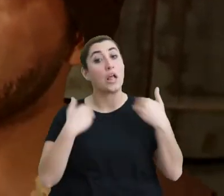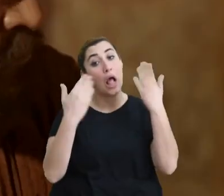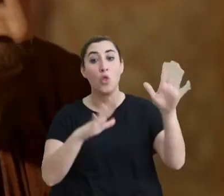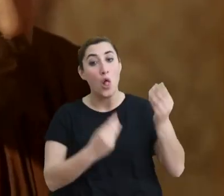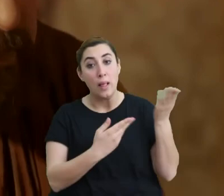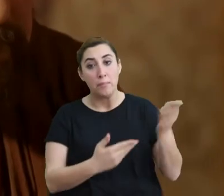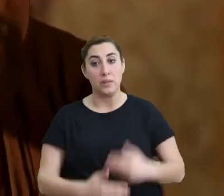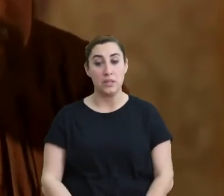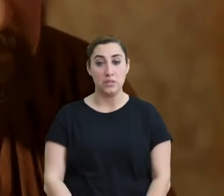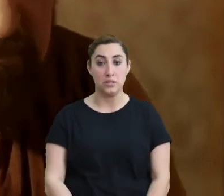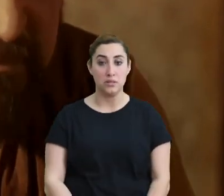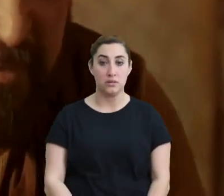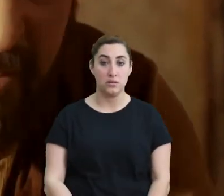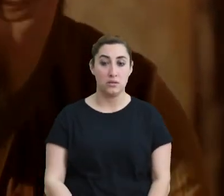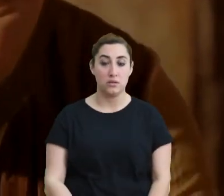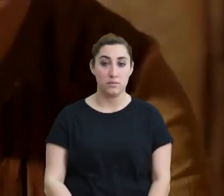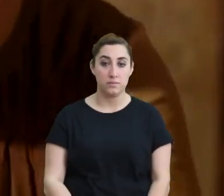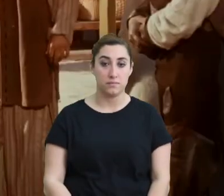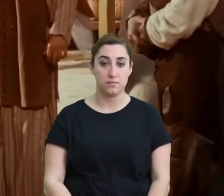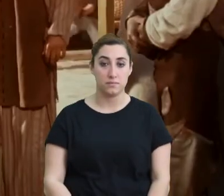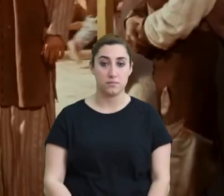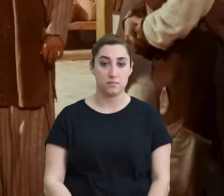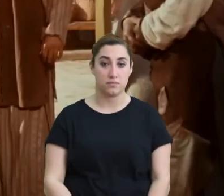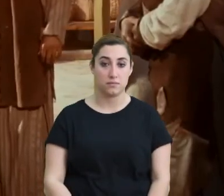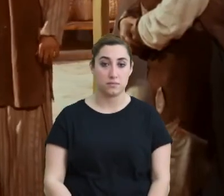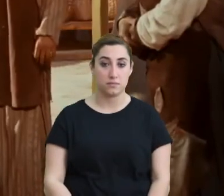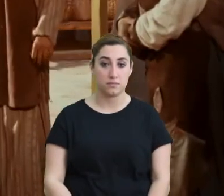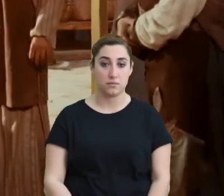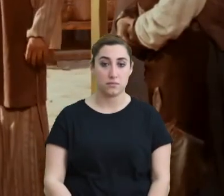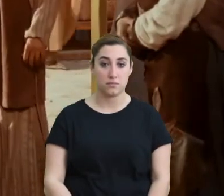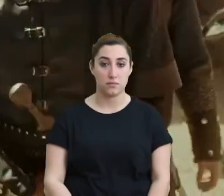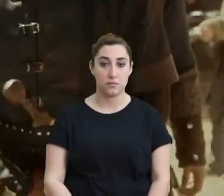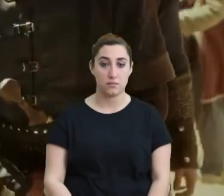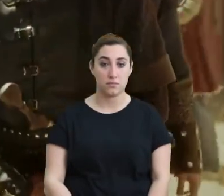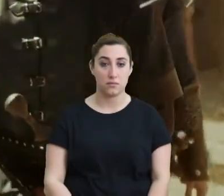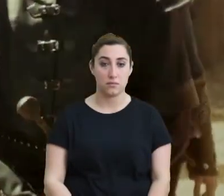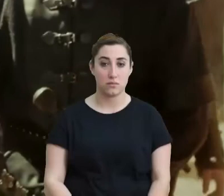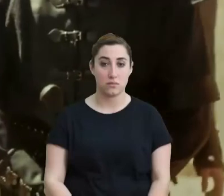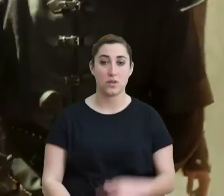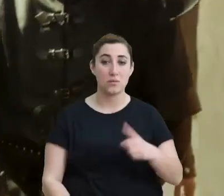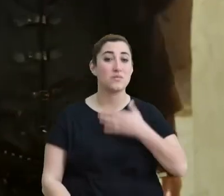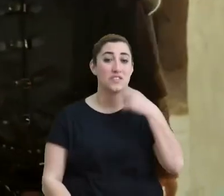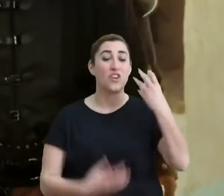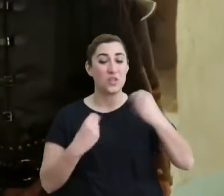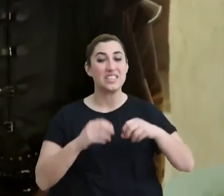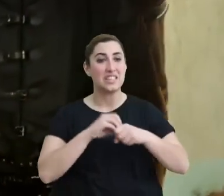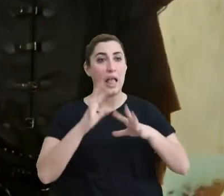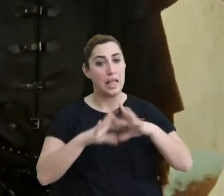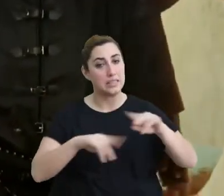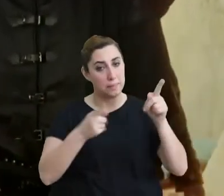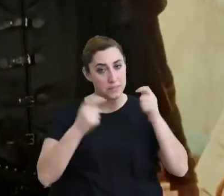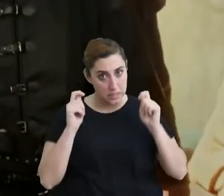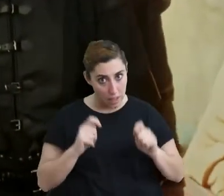olsa. Kececi işine döndü. Onun dürtüp durduğu keçeye çırağı su boşaltıyor. Hükmün infazı için gerekli hazırlıklar